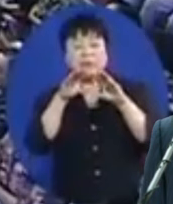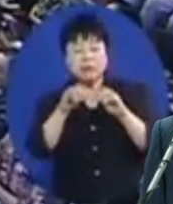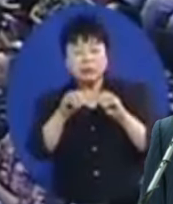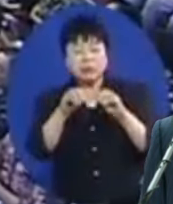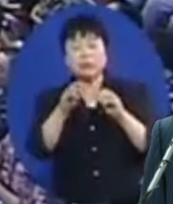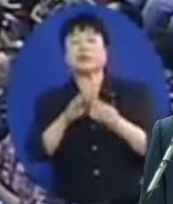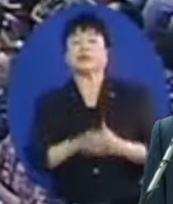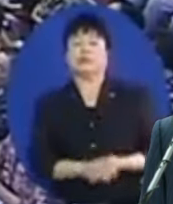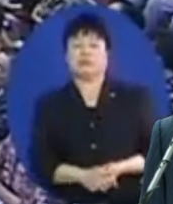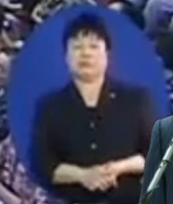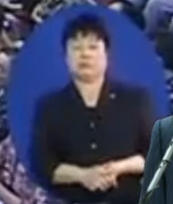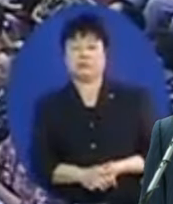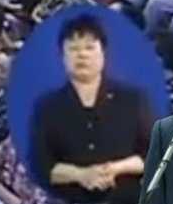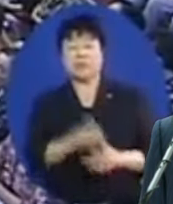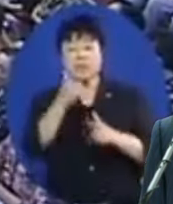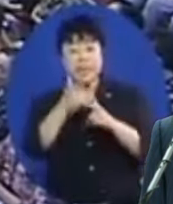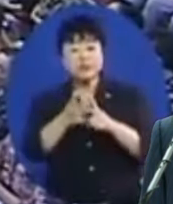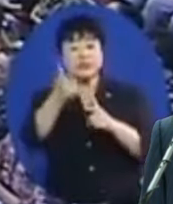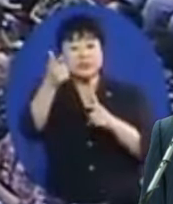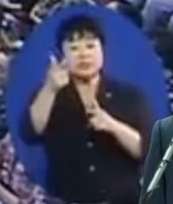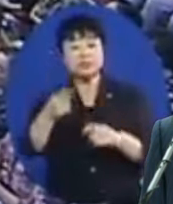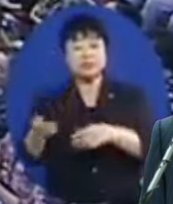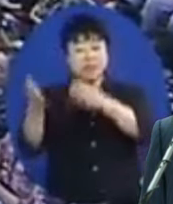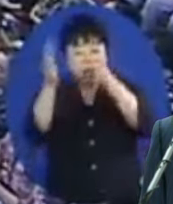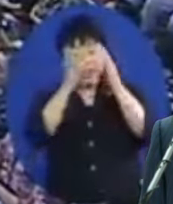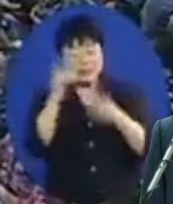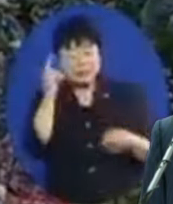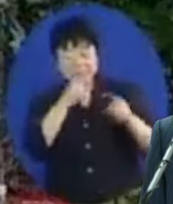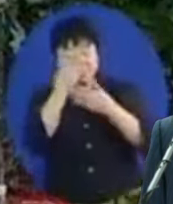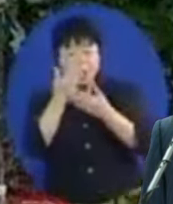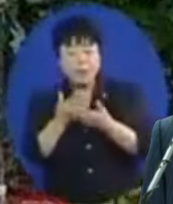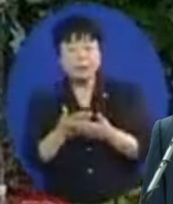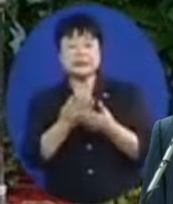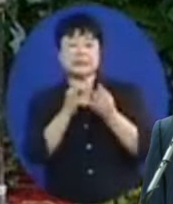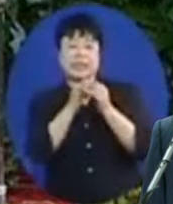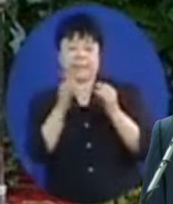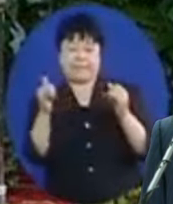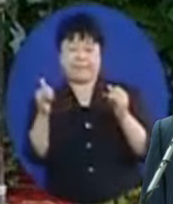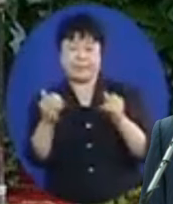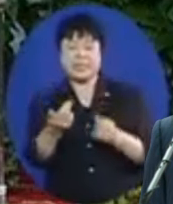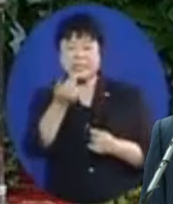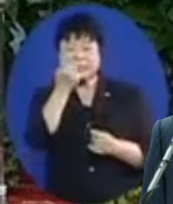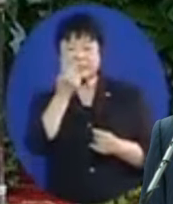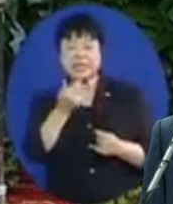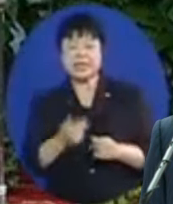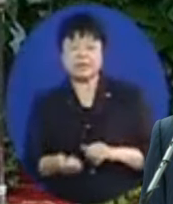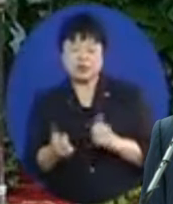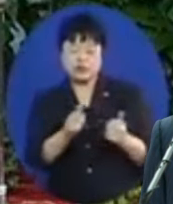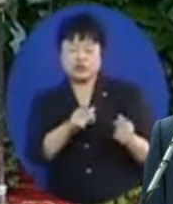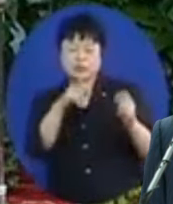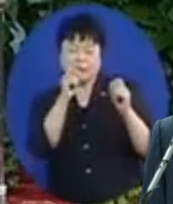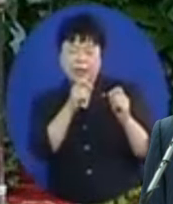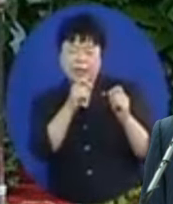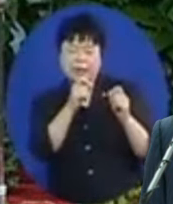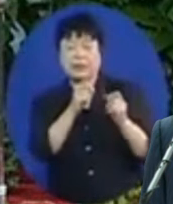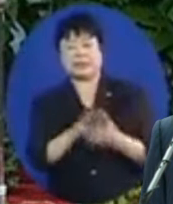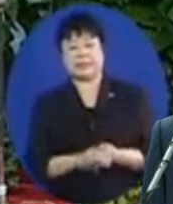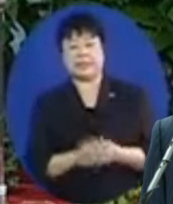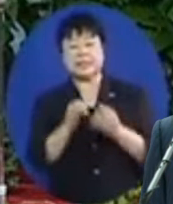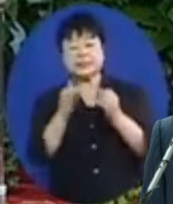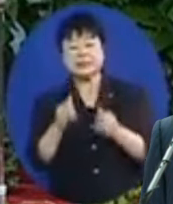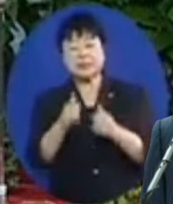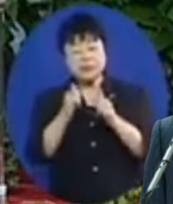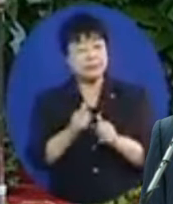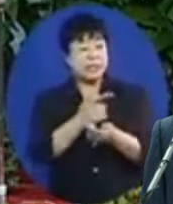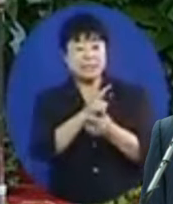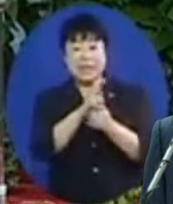꺼버립니다. 예수님은 갈대와 같은 상처 입은 인간, 생명이 꺼져가는 등불 같은 인간을